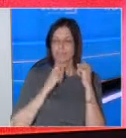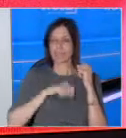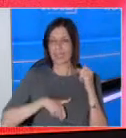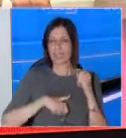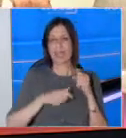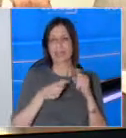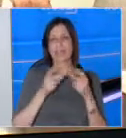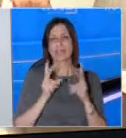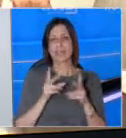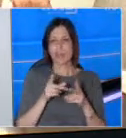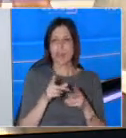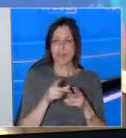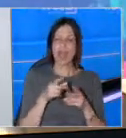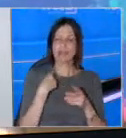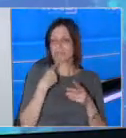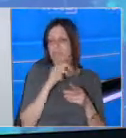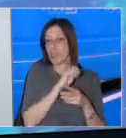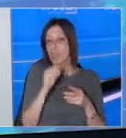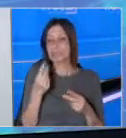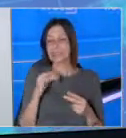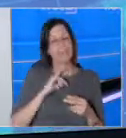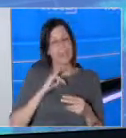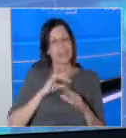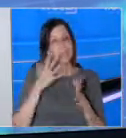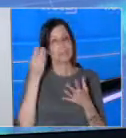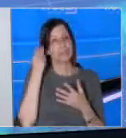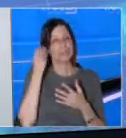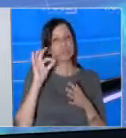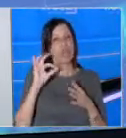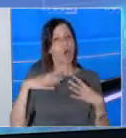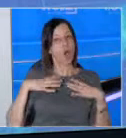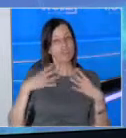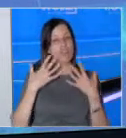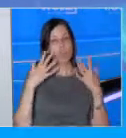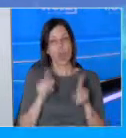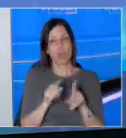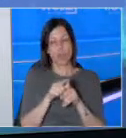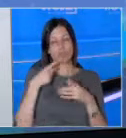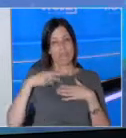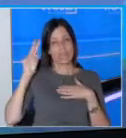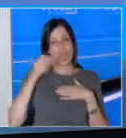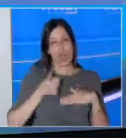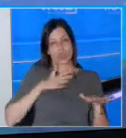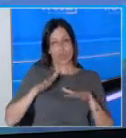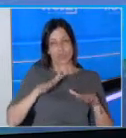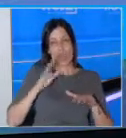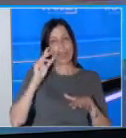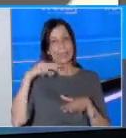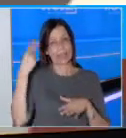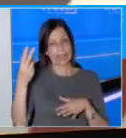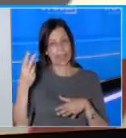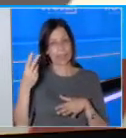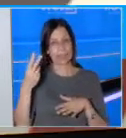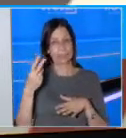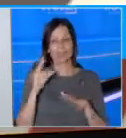הכל כך מעניין את כולנו, האם בית הספר של החופש הגדול, כפי שהבטיח לנו ראש הממשלה, יהיה